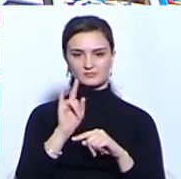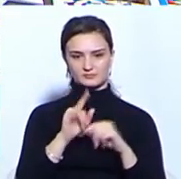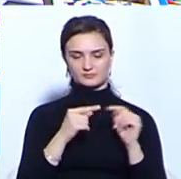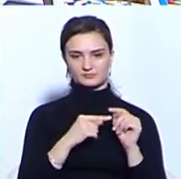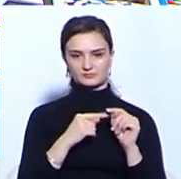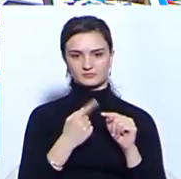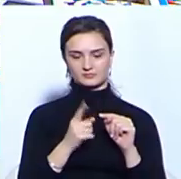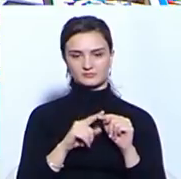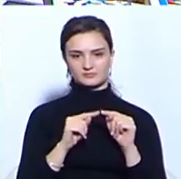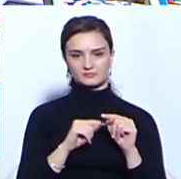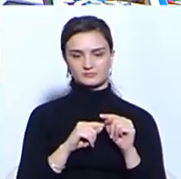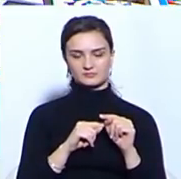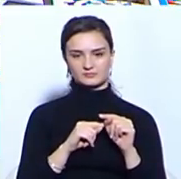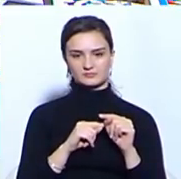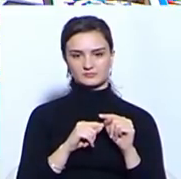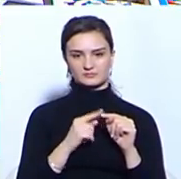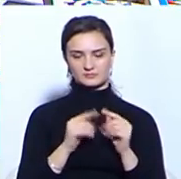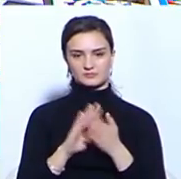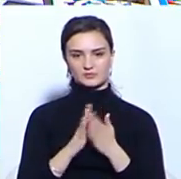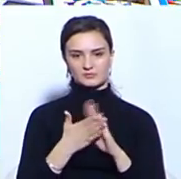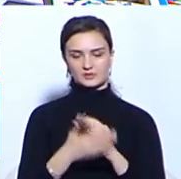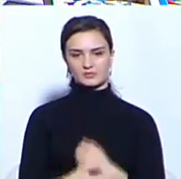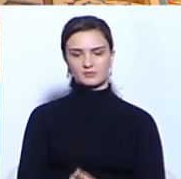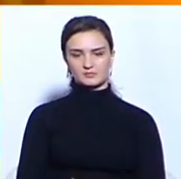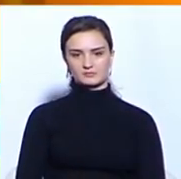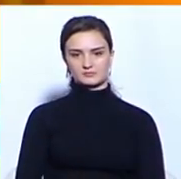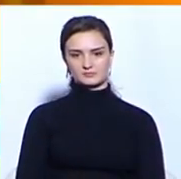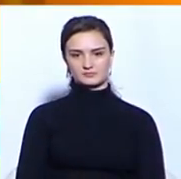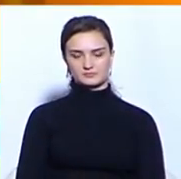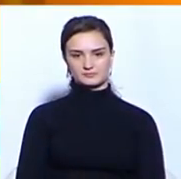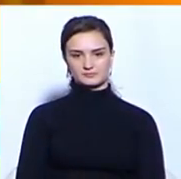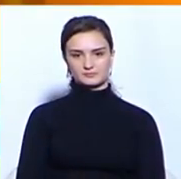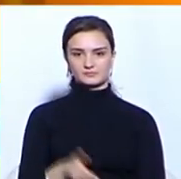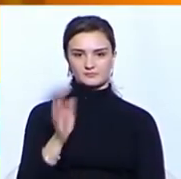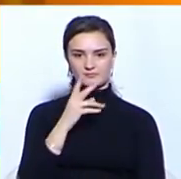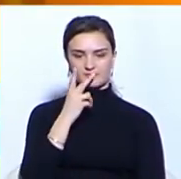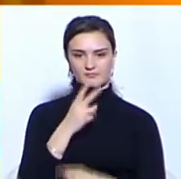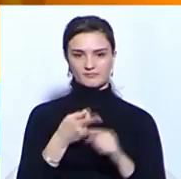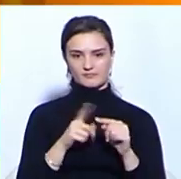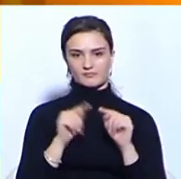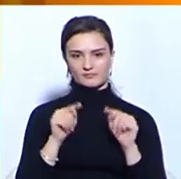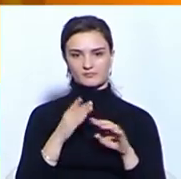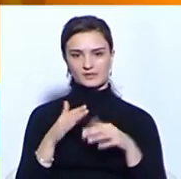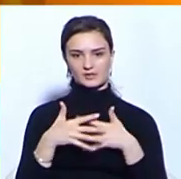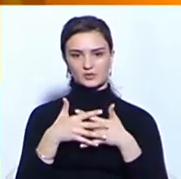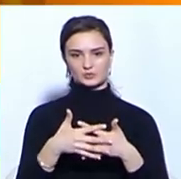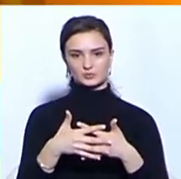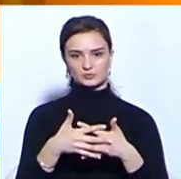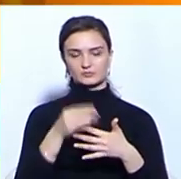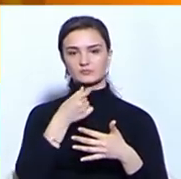ეს გახლავთ კლასიკური მდგომარეობა. მოდით მაყურებელთან ერთად ნახოთ. ეს არის